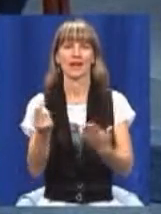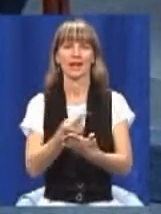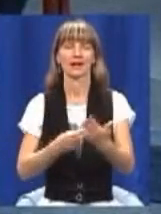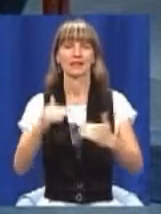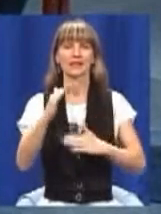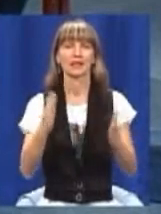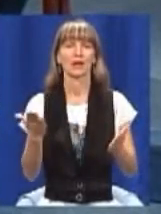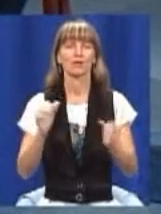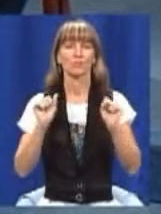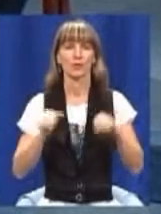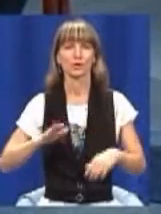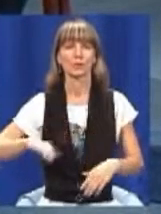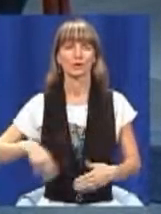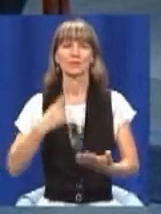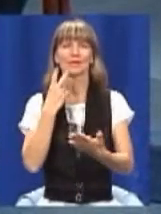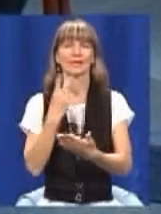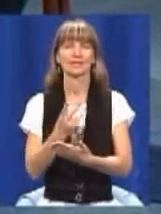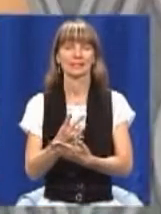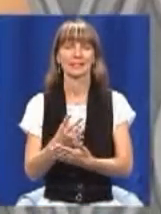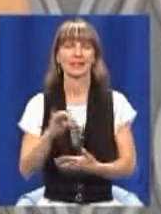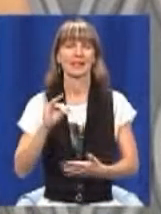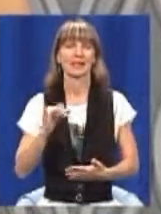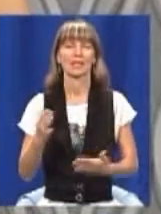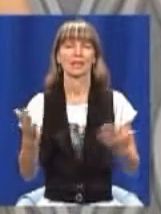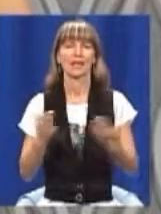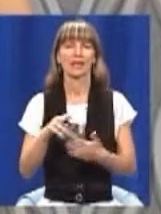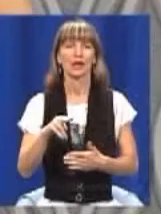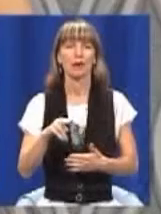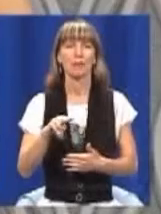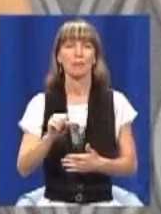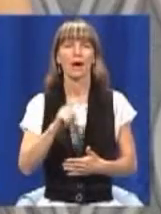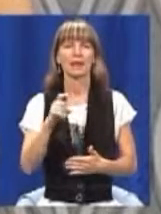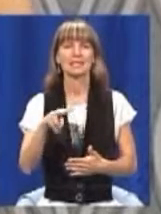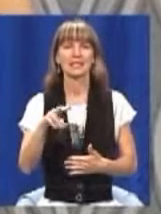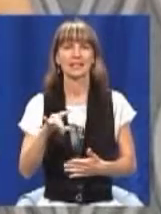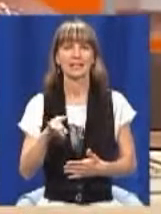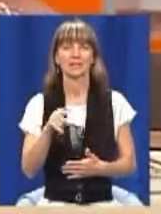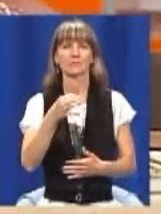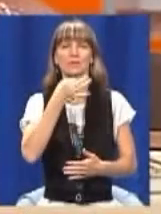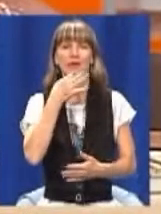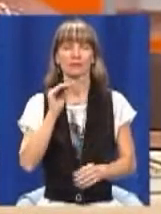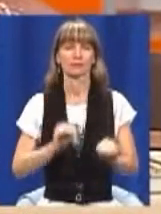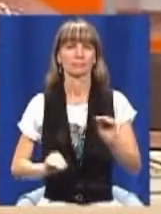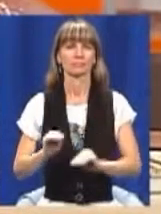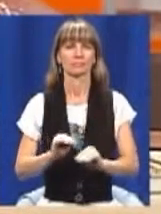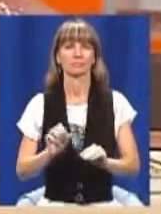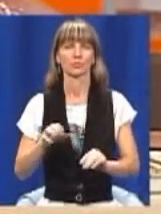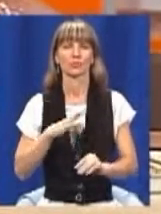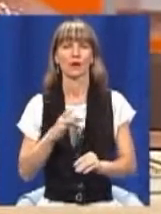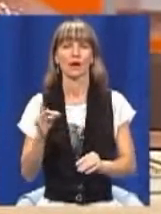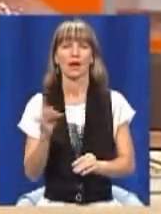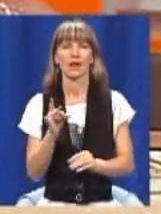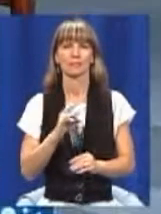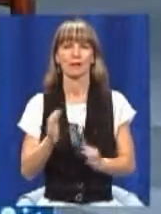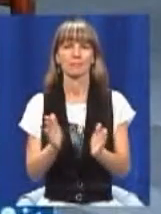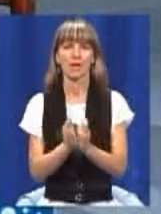яку можна потім цілісно дивитися. І от які пазли найбільше тобі доводилося складати? Ну, можливо, там така ж картина була,